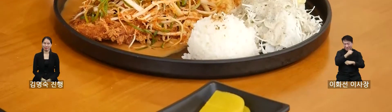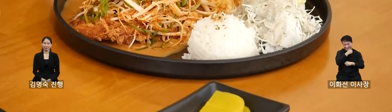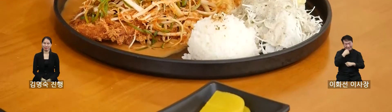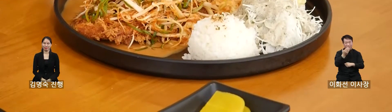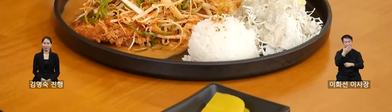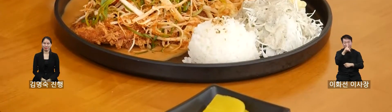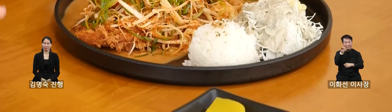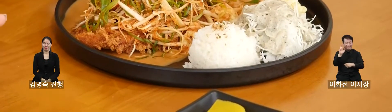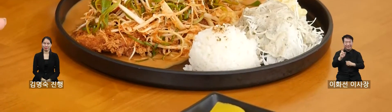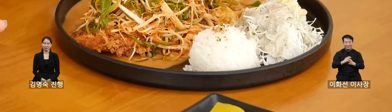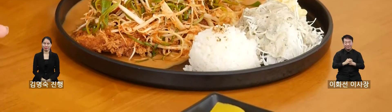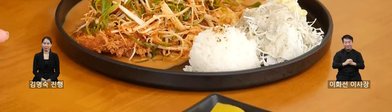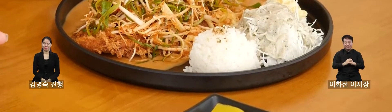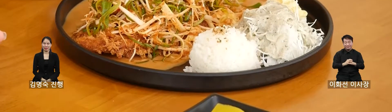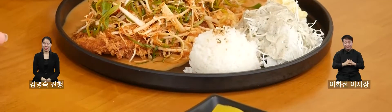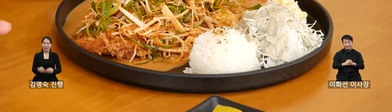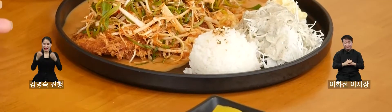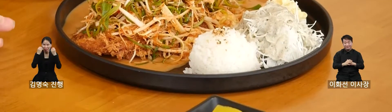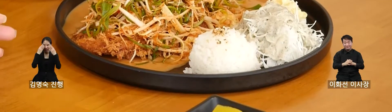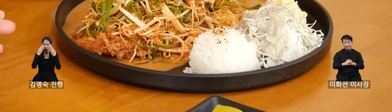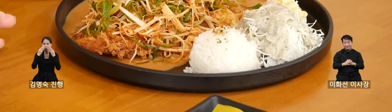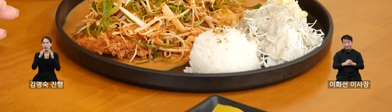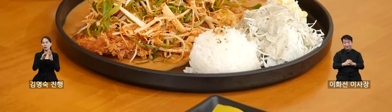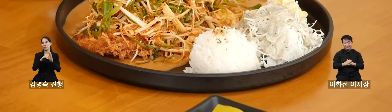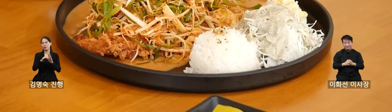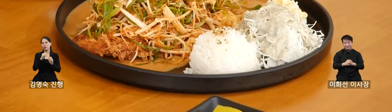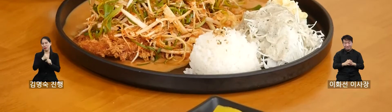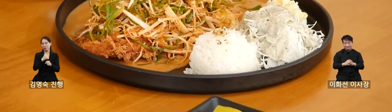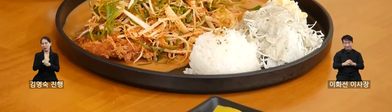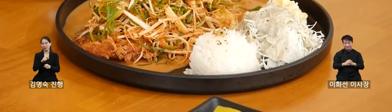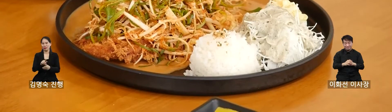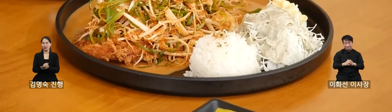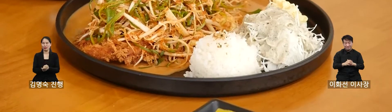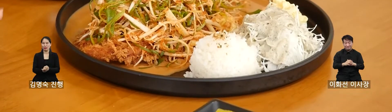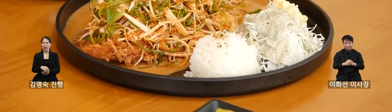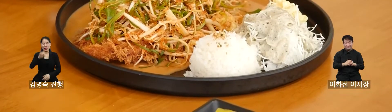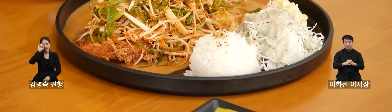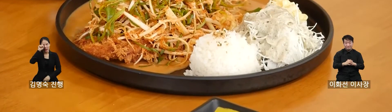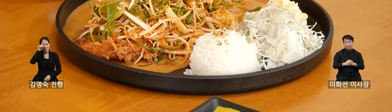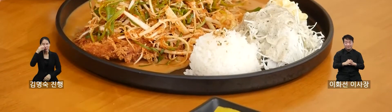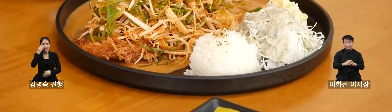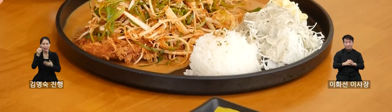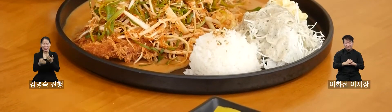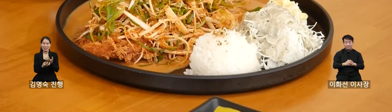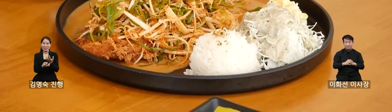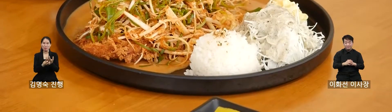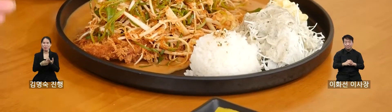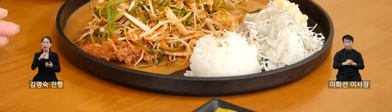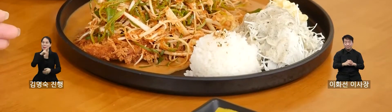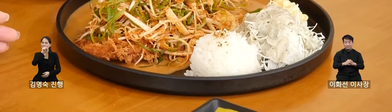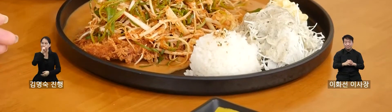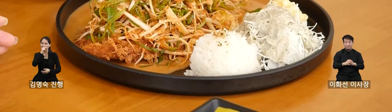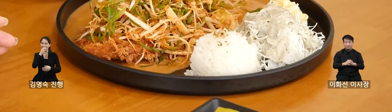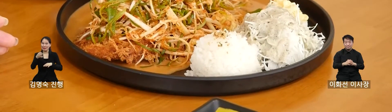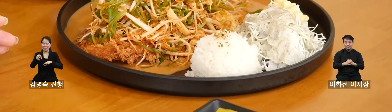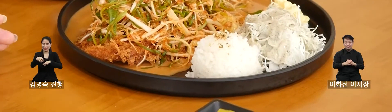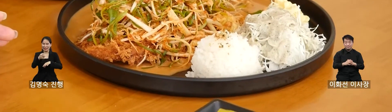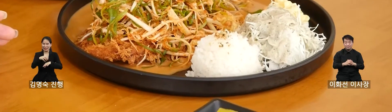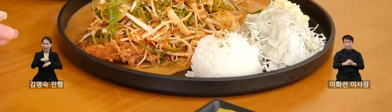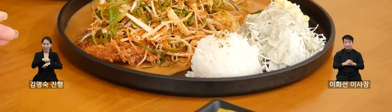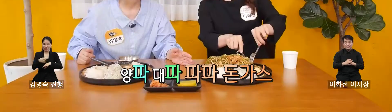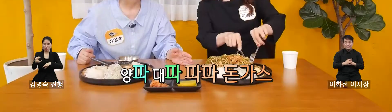이게 느낌이. 신메뉴라서 네. 양파 튀김 파채 얹은 그러니까 이 돈가스 이름은 뭔가요?